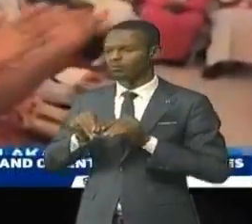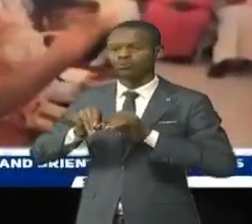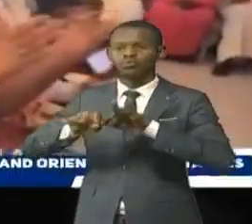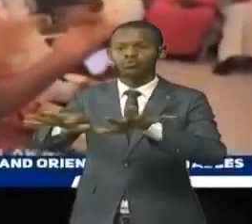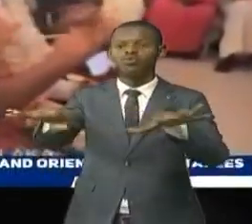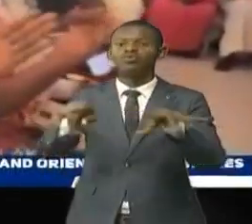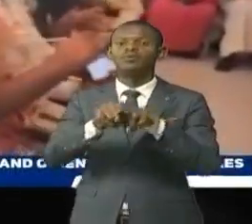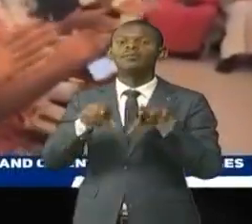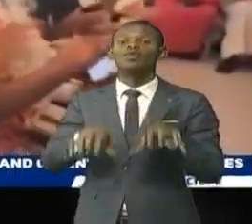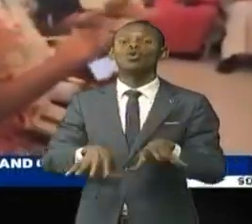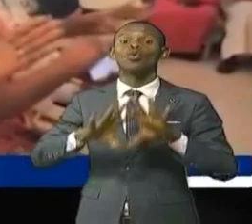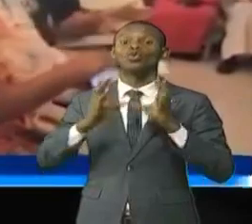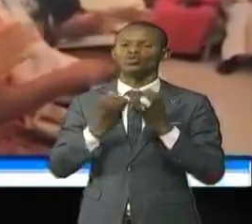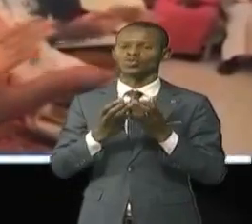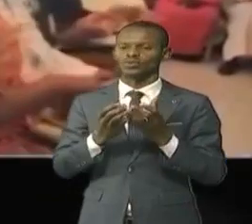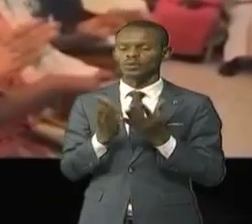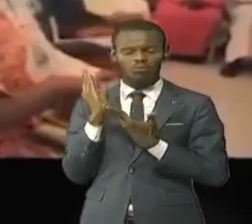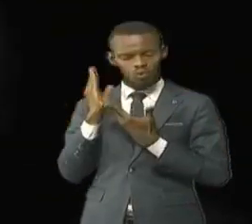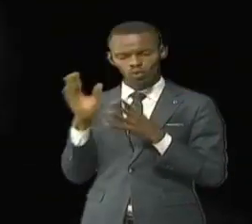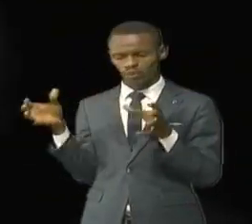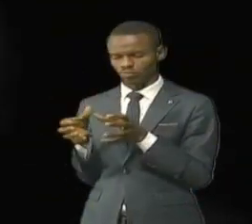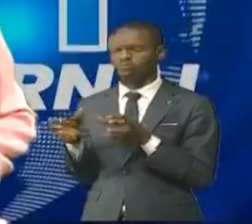la nécessité de ses assises.